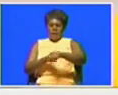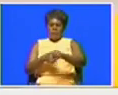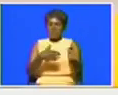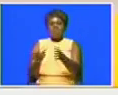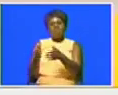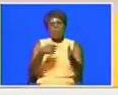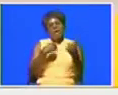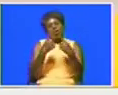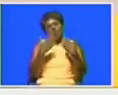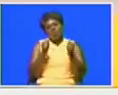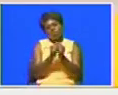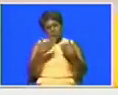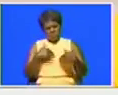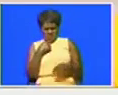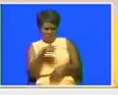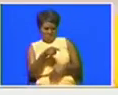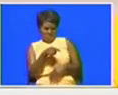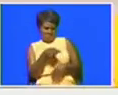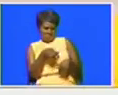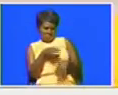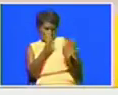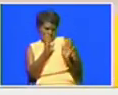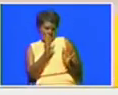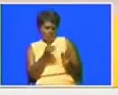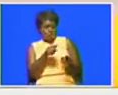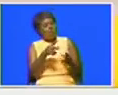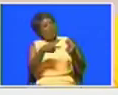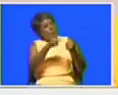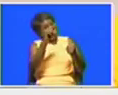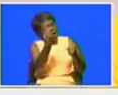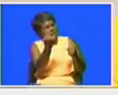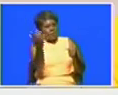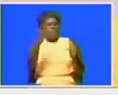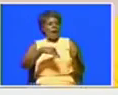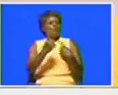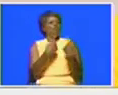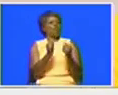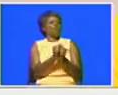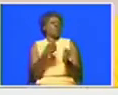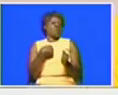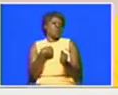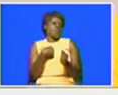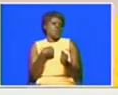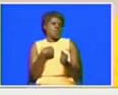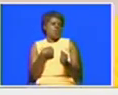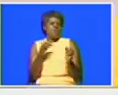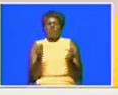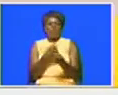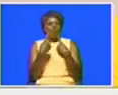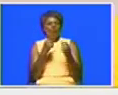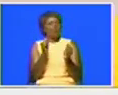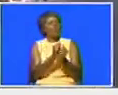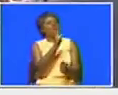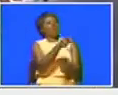kionga, nasema, eh, Miriam, enda kutahiri alabu tukuche tuongee maneno vizuri. Tuongee pamoja, kuna kitu naongea